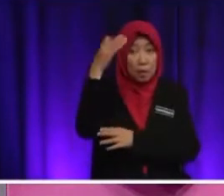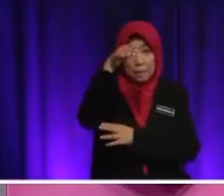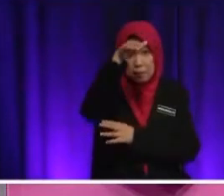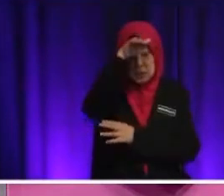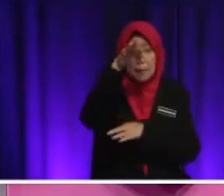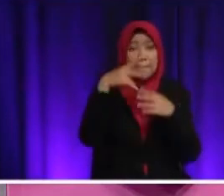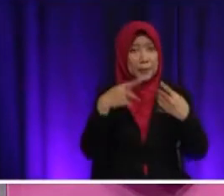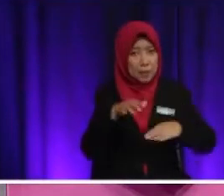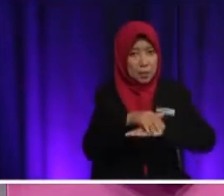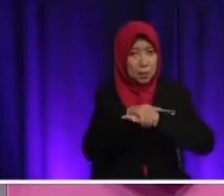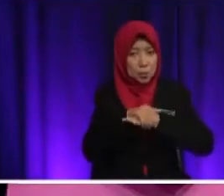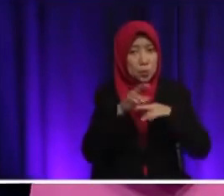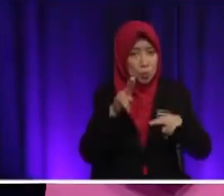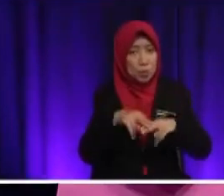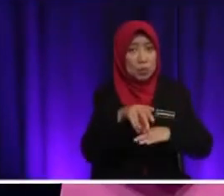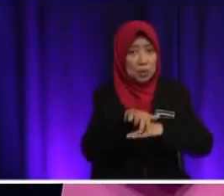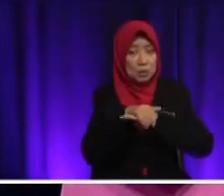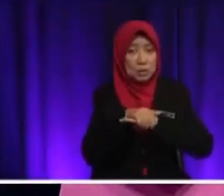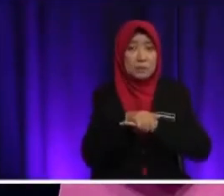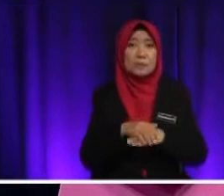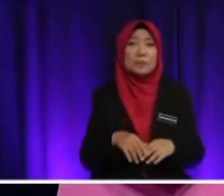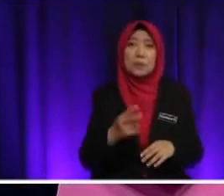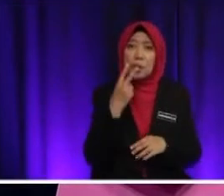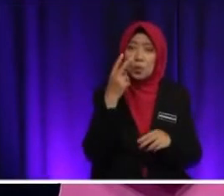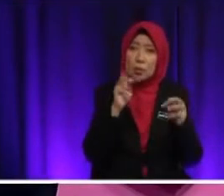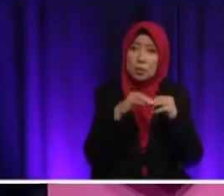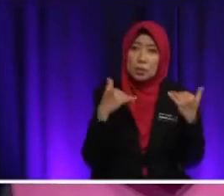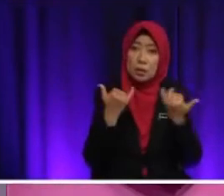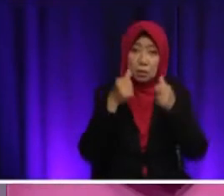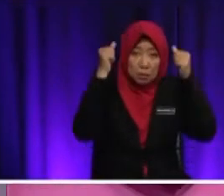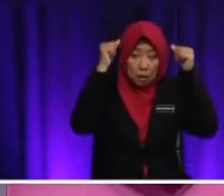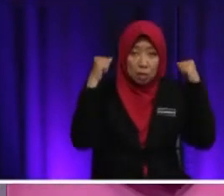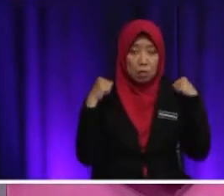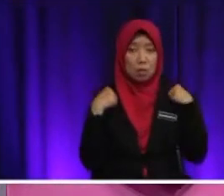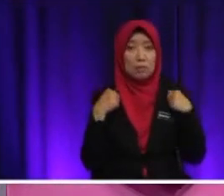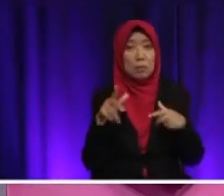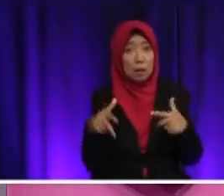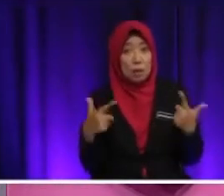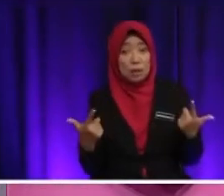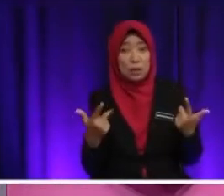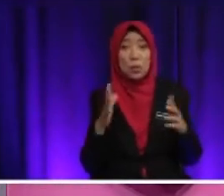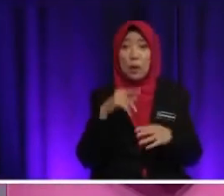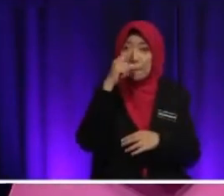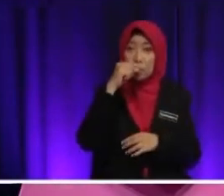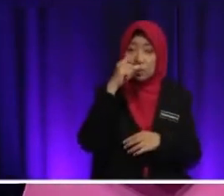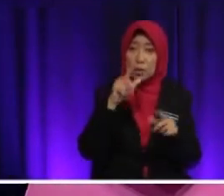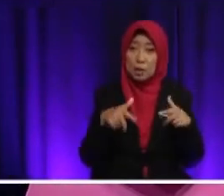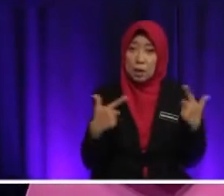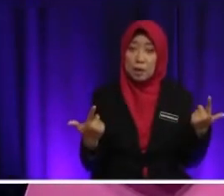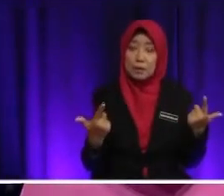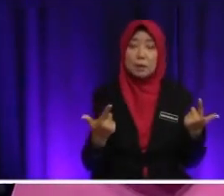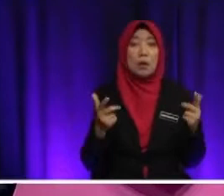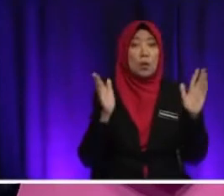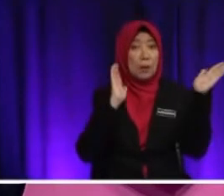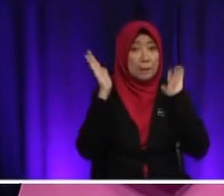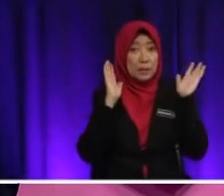kejap kan. Boleh tengok bagaimana beza masyarakat. Oh, Arab macam ni, oh, orang putih macam ni, orang Malaysia macam ni. Sebenarnya Allah dah tengok, wah macam ni.